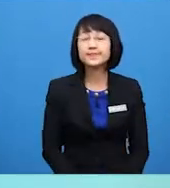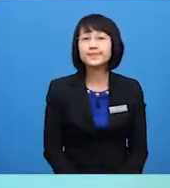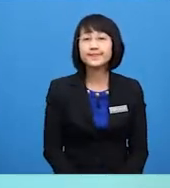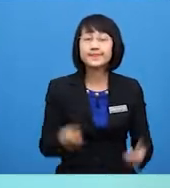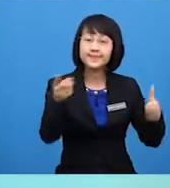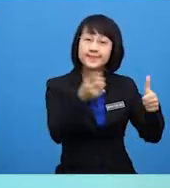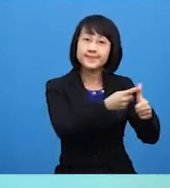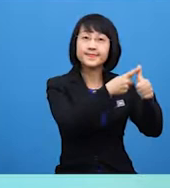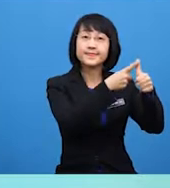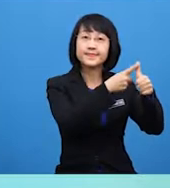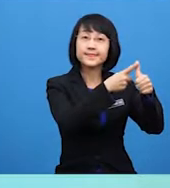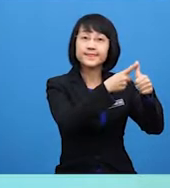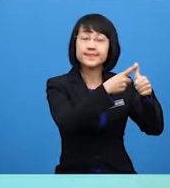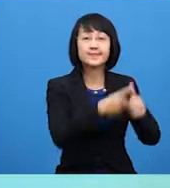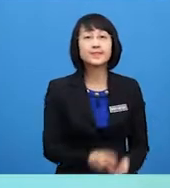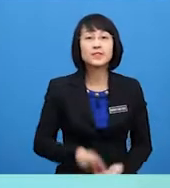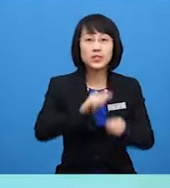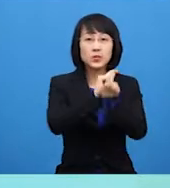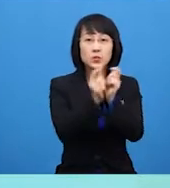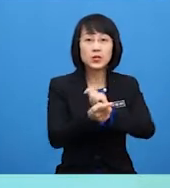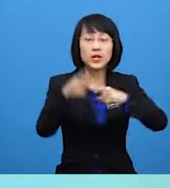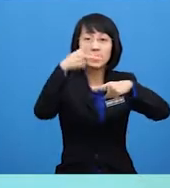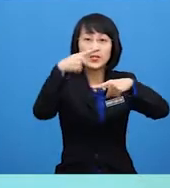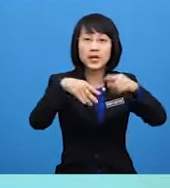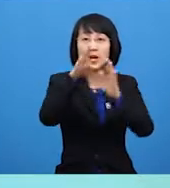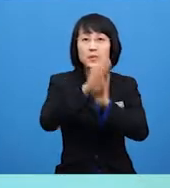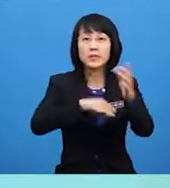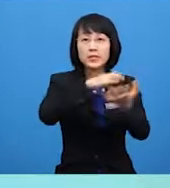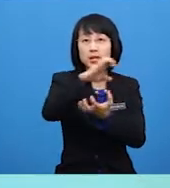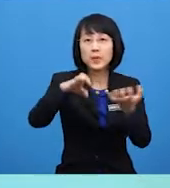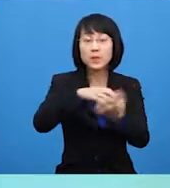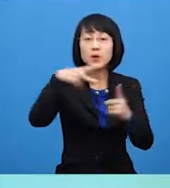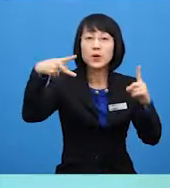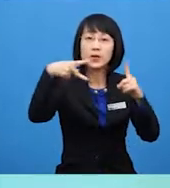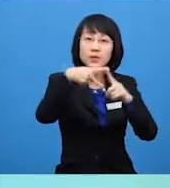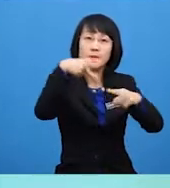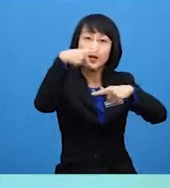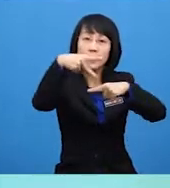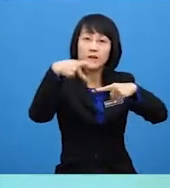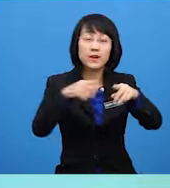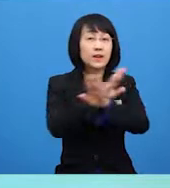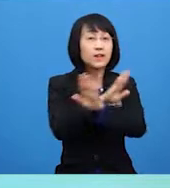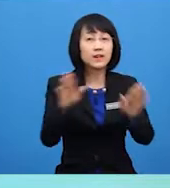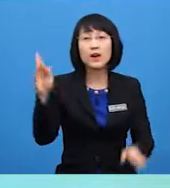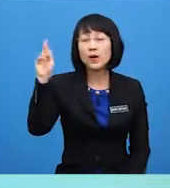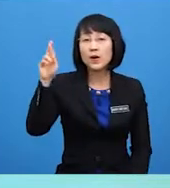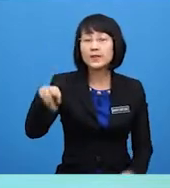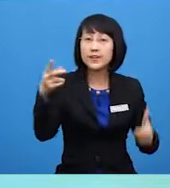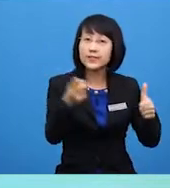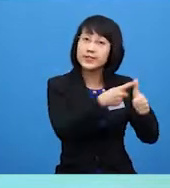Yang pertama, tukar pecahan bercampur kepada pecahan tak wajar terlebih